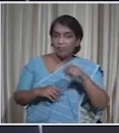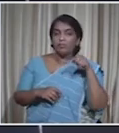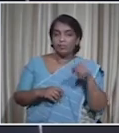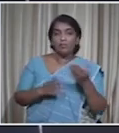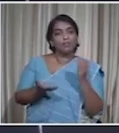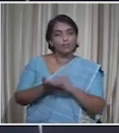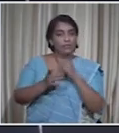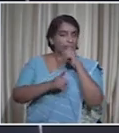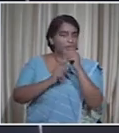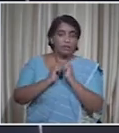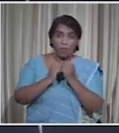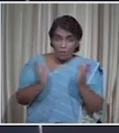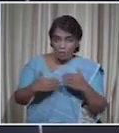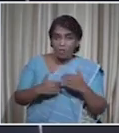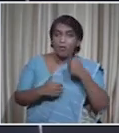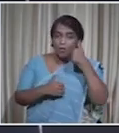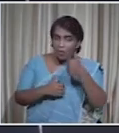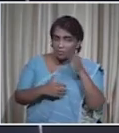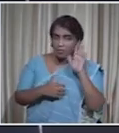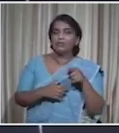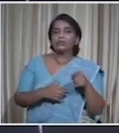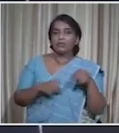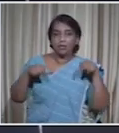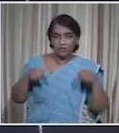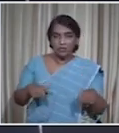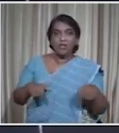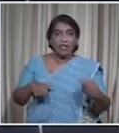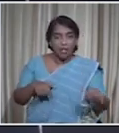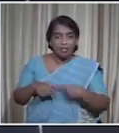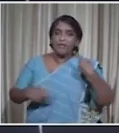තවත් කතා කරන්න ඕනේ නම් හොඳම එක තමයි අද අපි මේ දවසේ මේ විවාද ඉදිරියට ගෙනියන